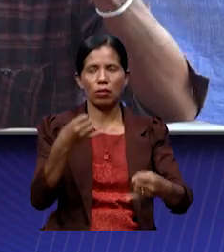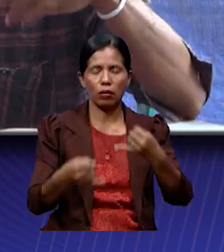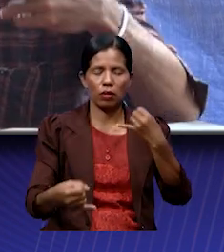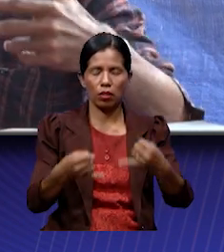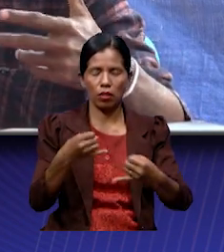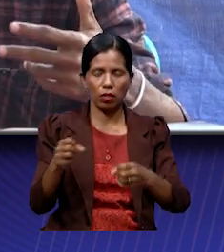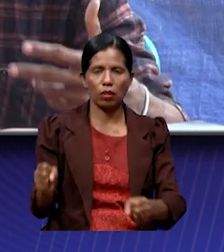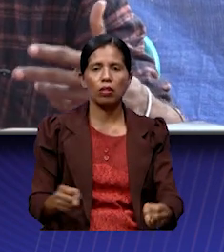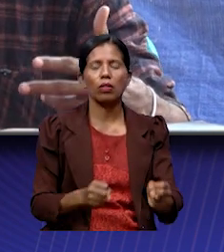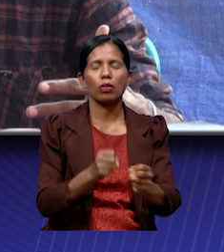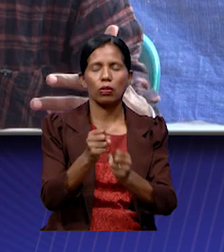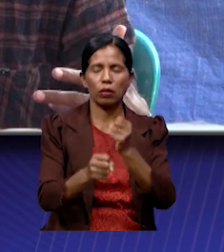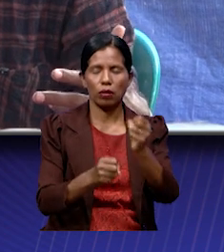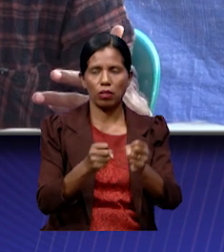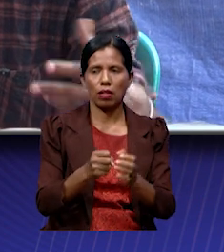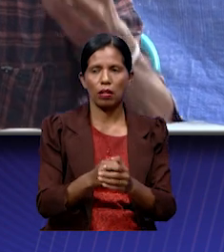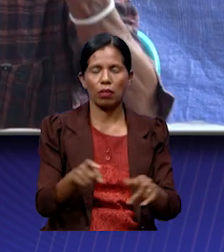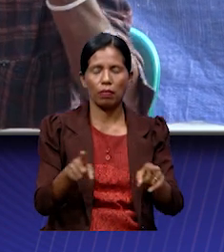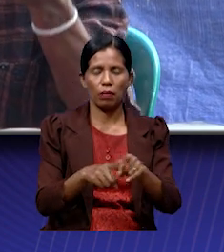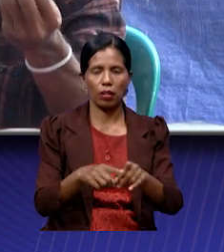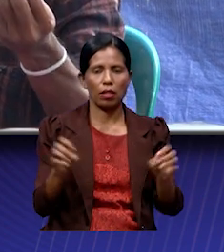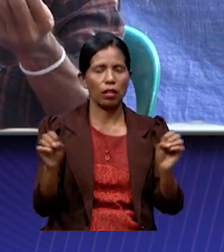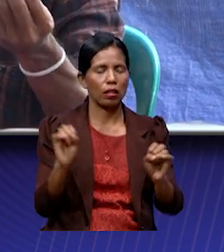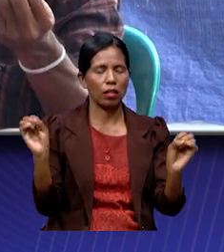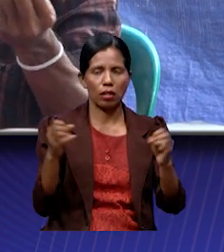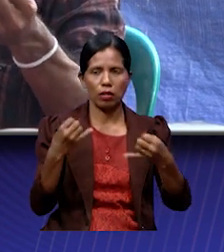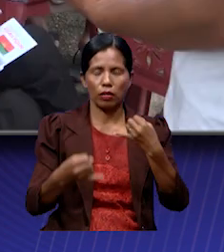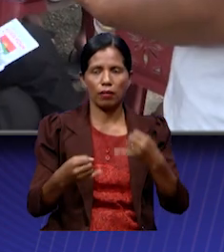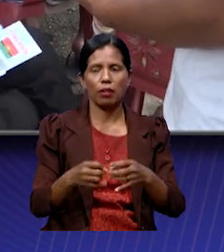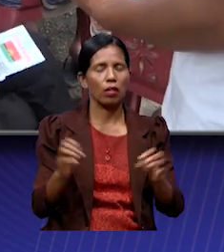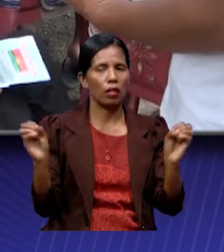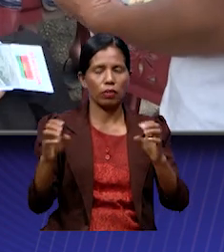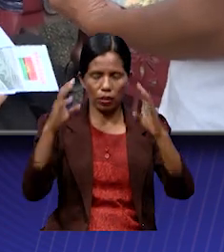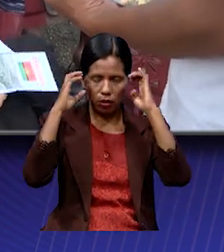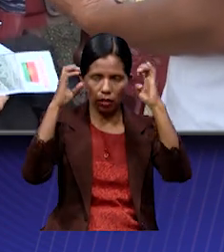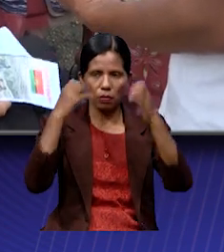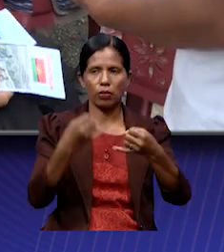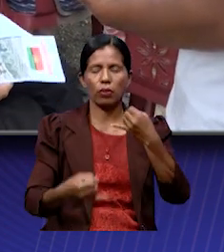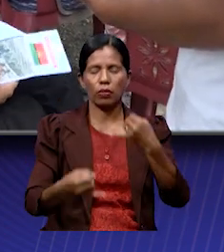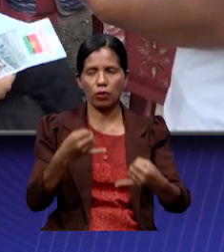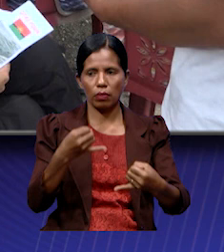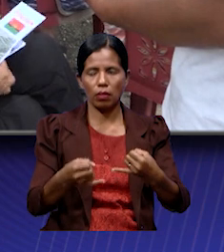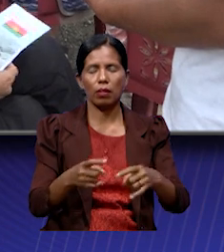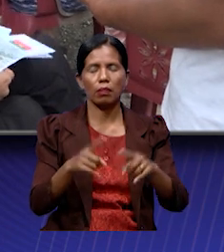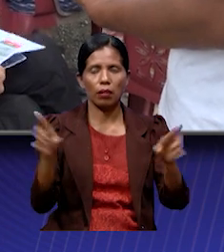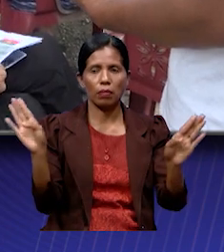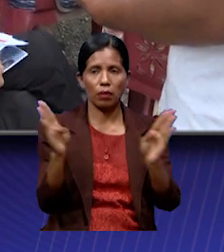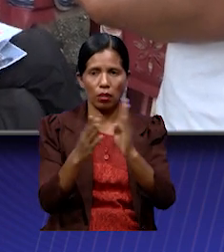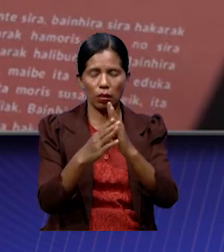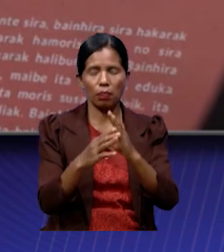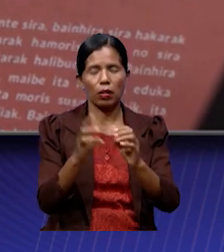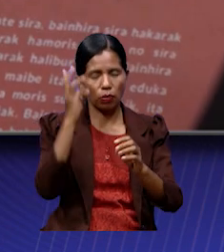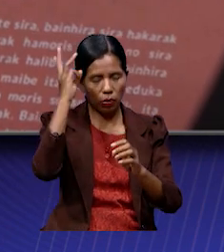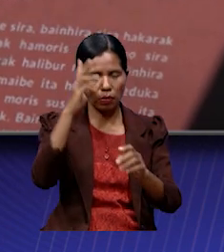bele sai fane mata dalam ba injustice. La osdet setor edukasaun no justisa sosial maksai preocupasaun